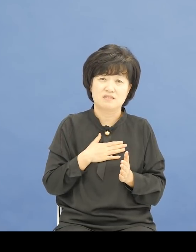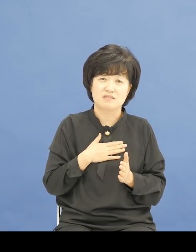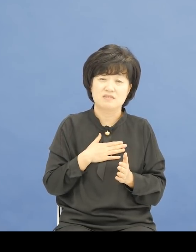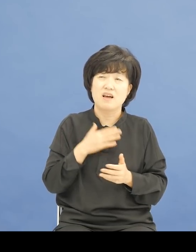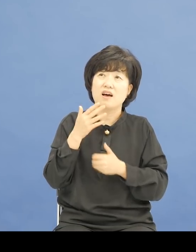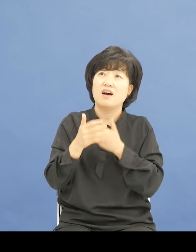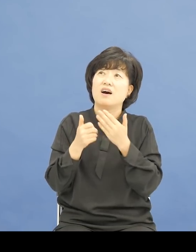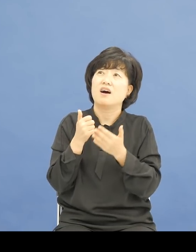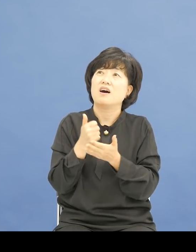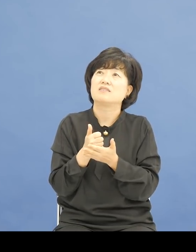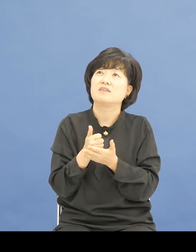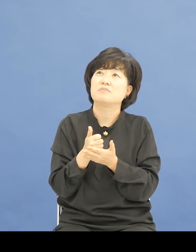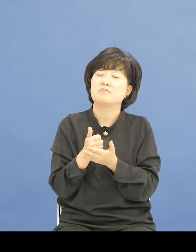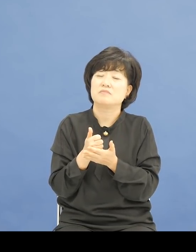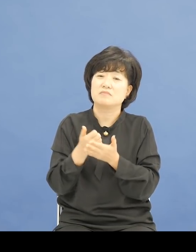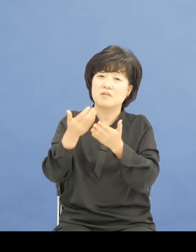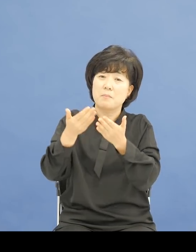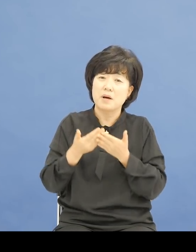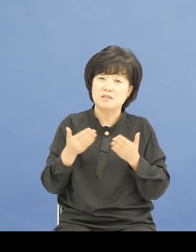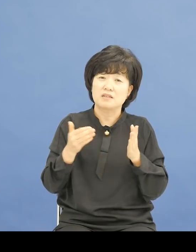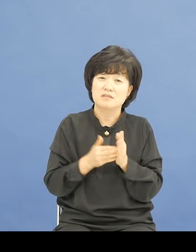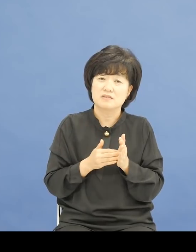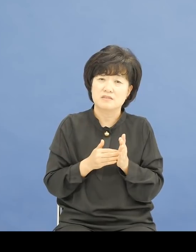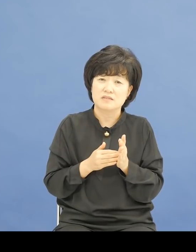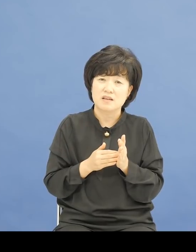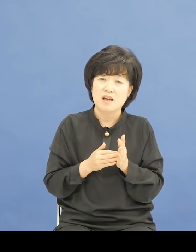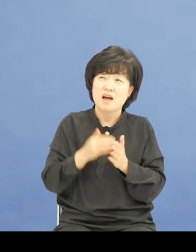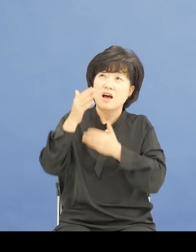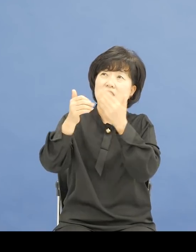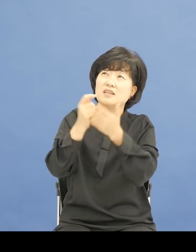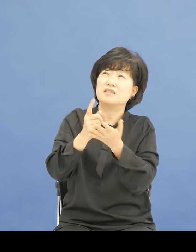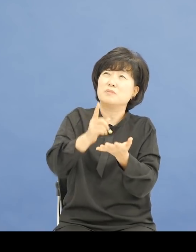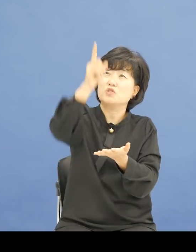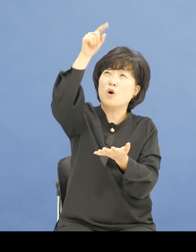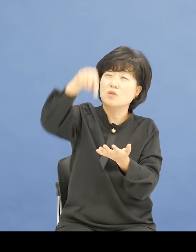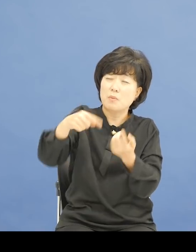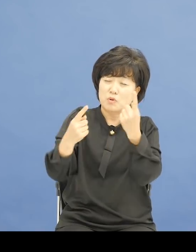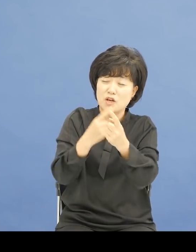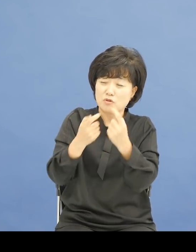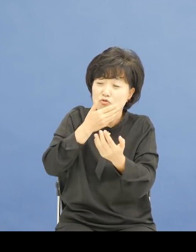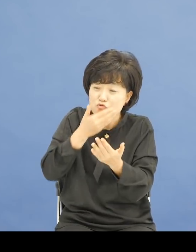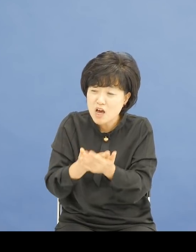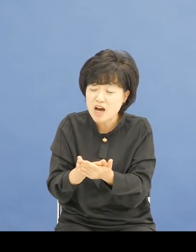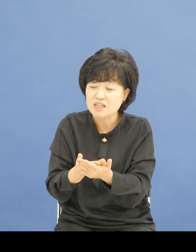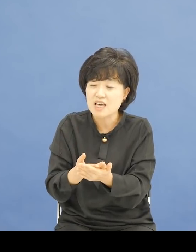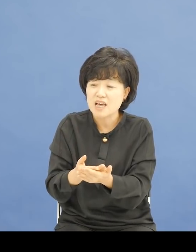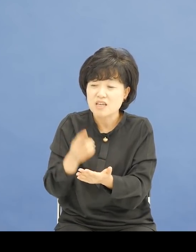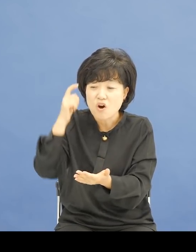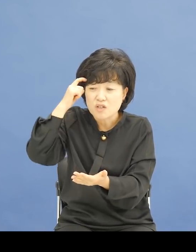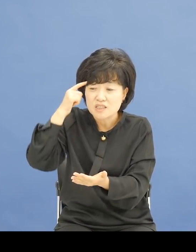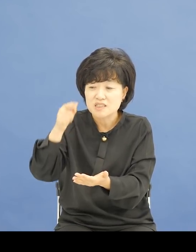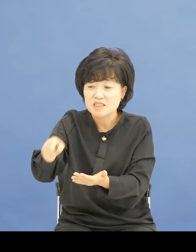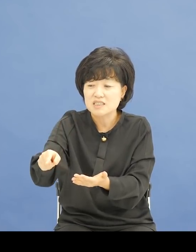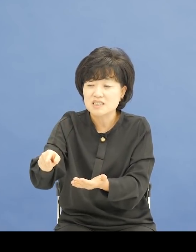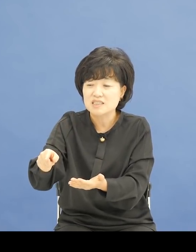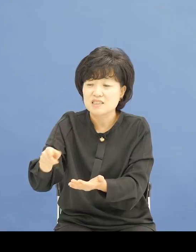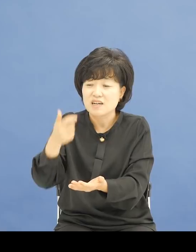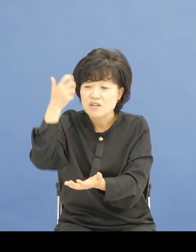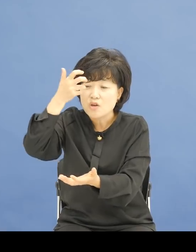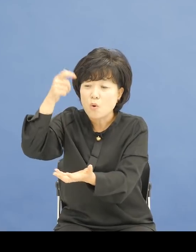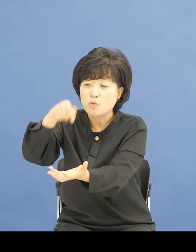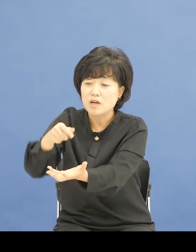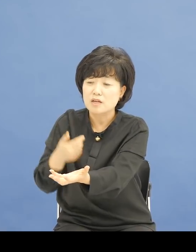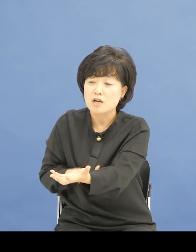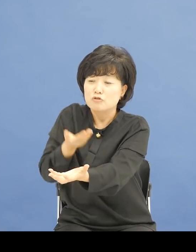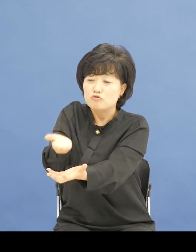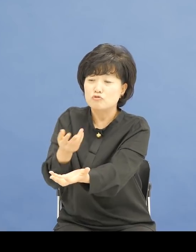나는 주님께 이렇게 많이 받았는데 내가 하나님께서 기뻐하시 천하보다 귀하게 여기시는 그 영혼에게 내가 줄 수 있는 게 아무것도 없은 게 내가 너무